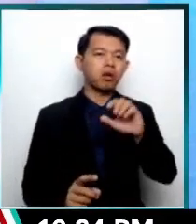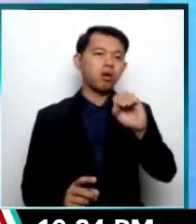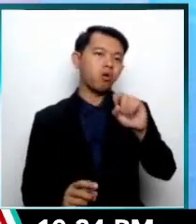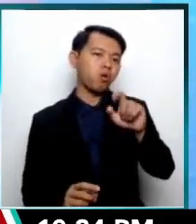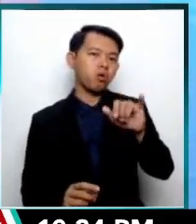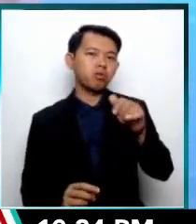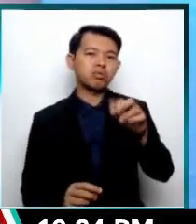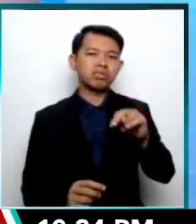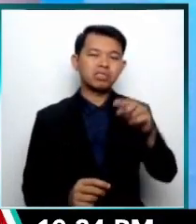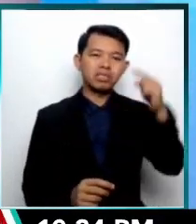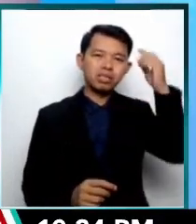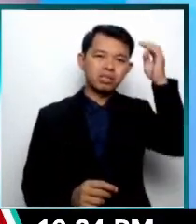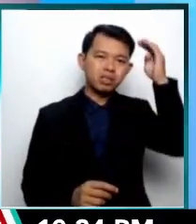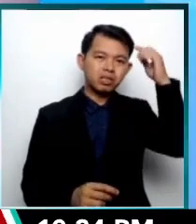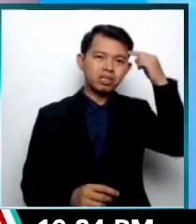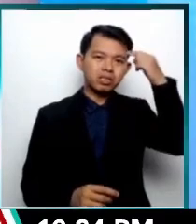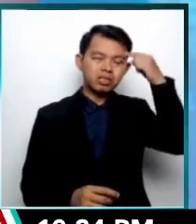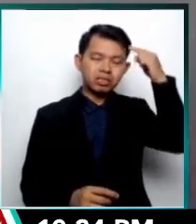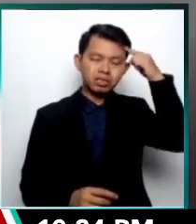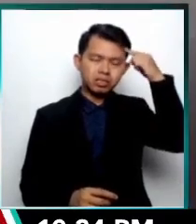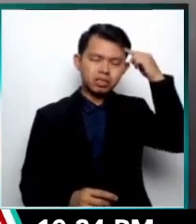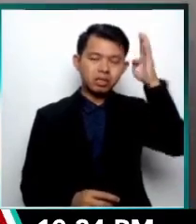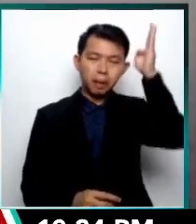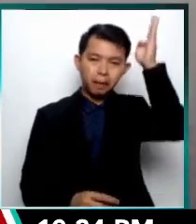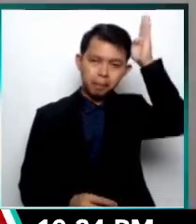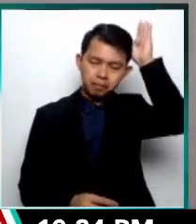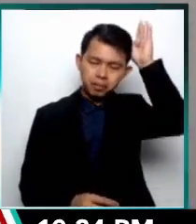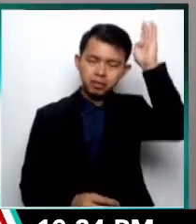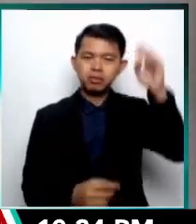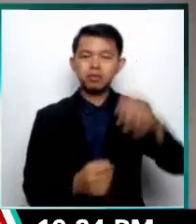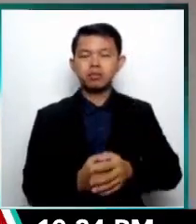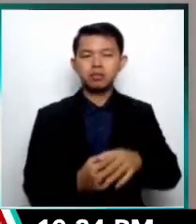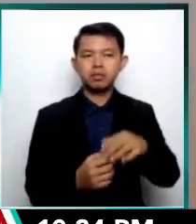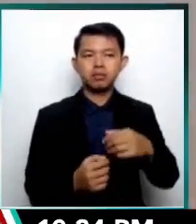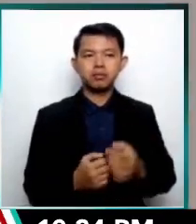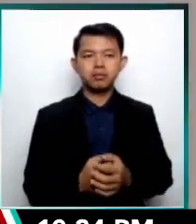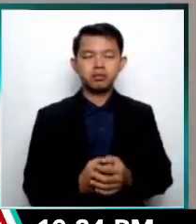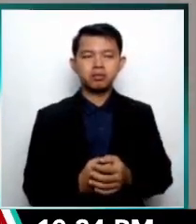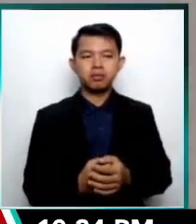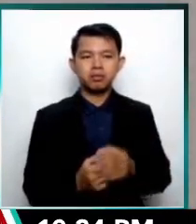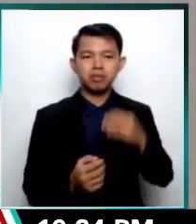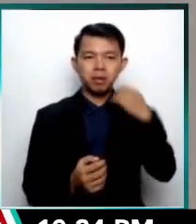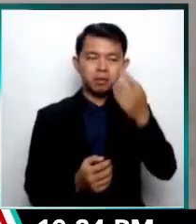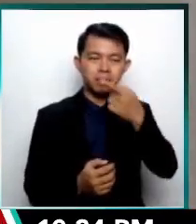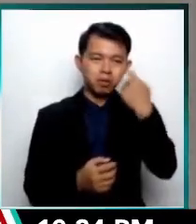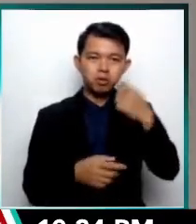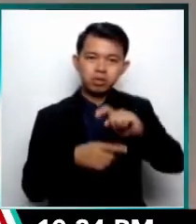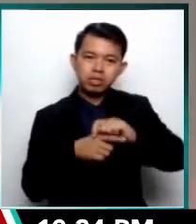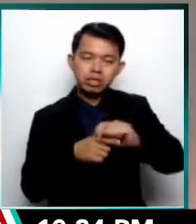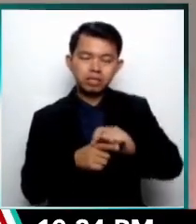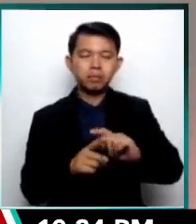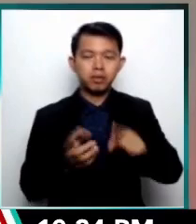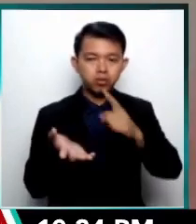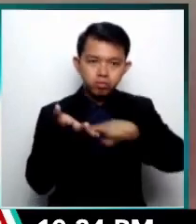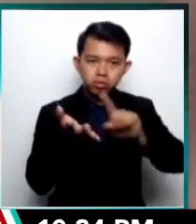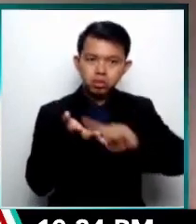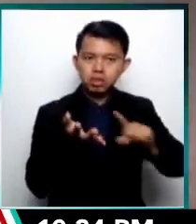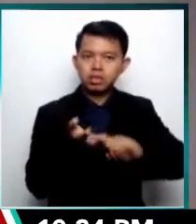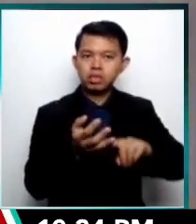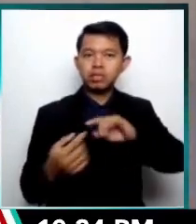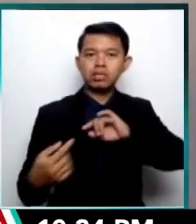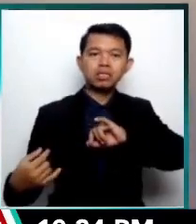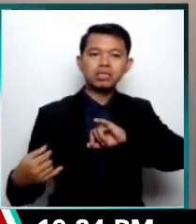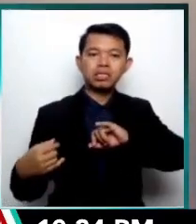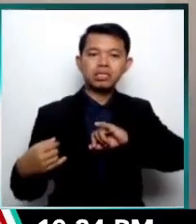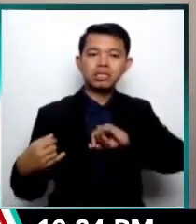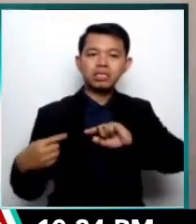training ng Coast Guard sa Cavite. Sa autopsy ng NBI, walang nakitang injury sa ulo at iba pang bahagi ng katawan ni Caguay.